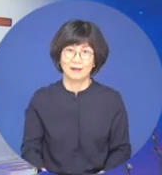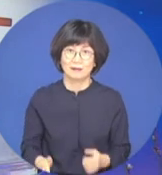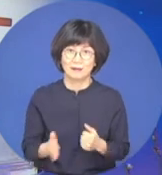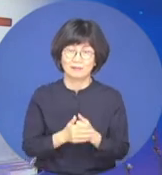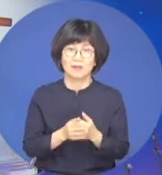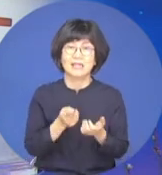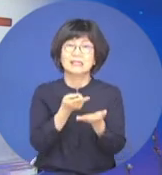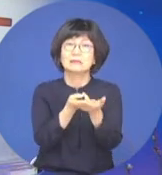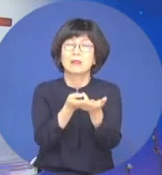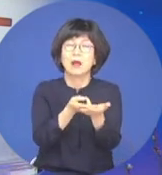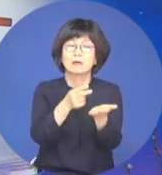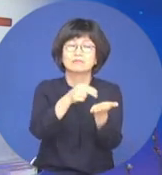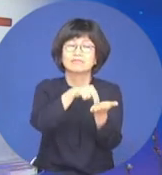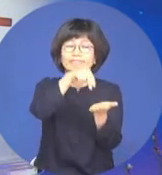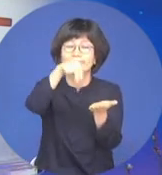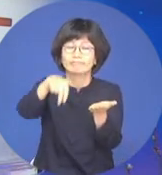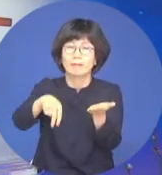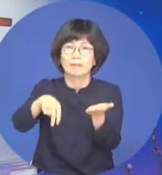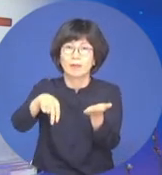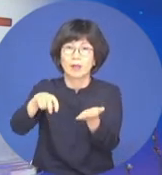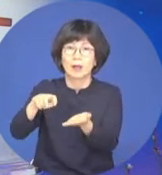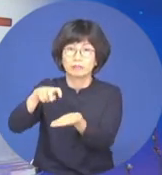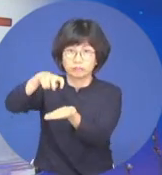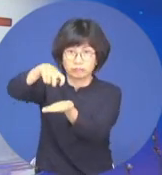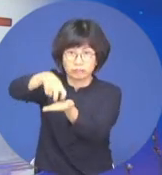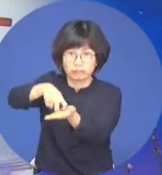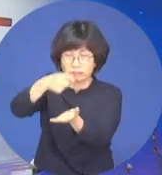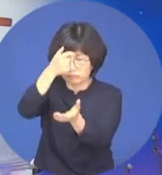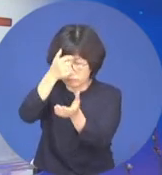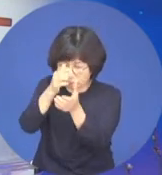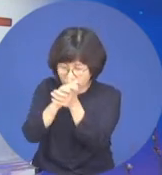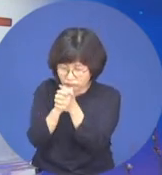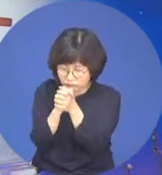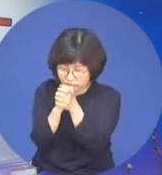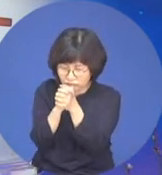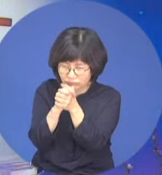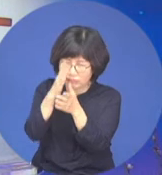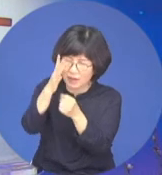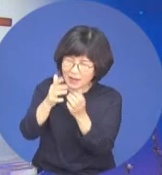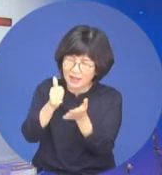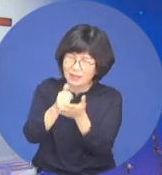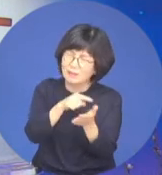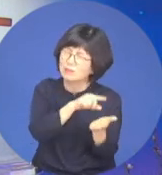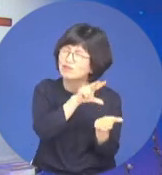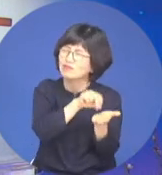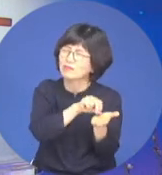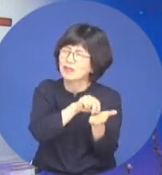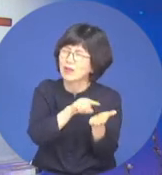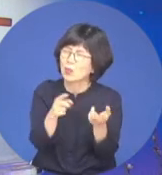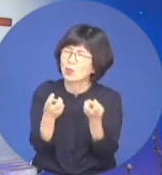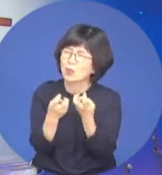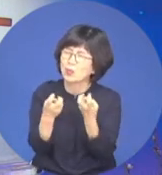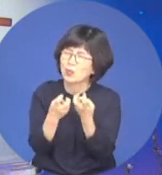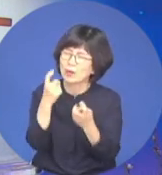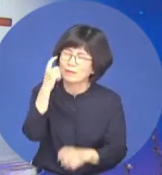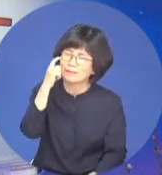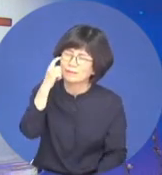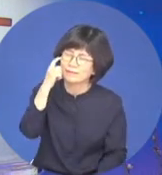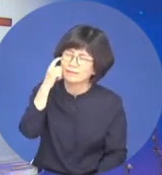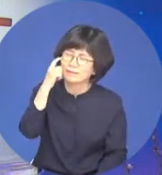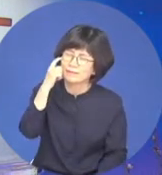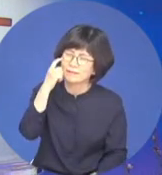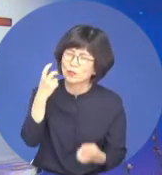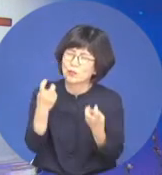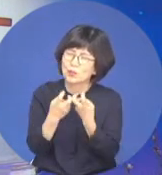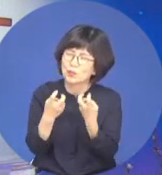침대에서 내려와서 무릎을 꿇고 주님께 기도를 합니다. 하나님, 이 문제는 어떻게 하면 좋겠습니까? 저 문제는 어떻게 하면